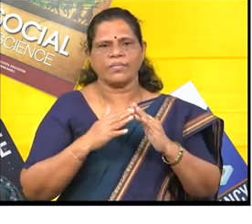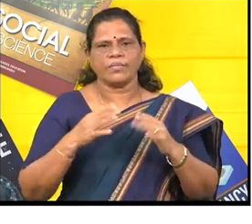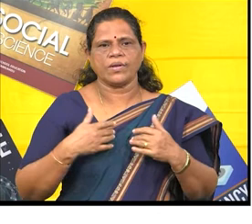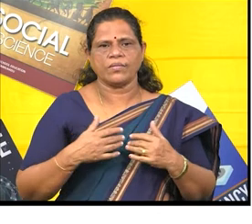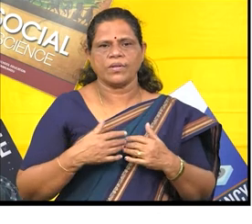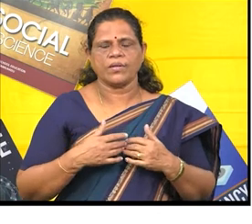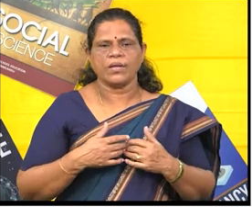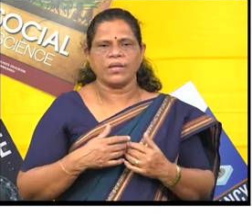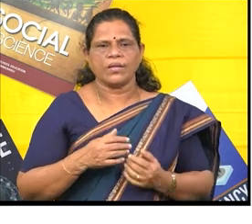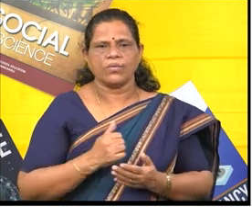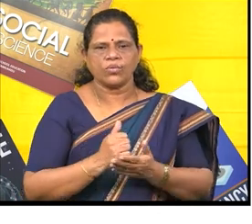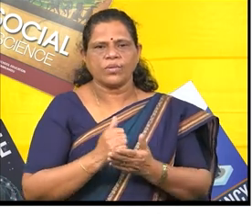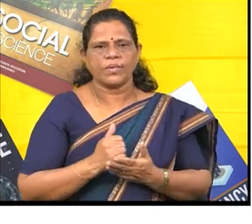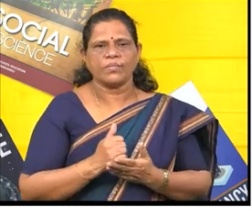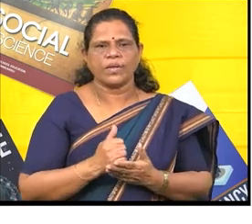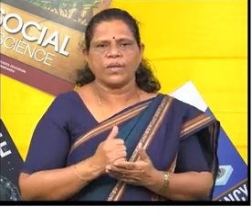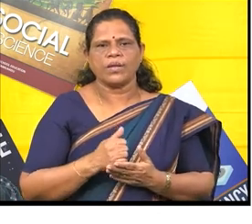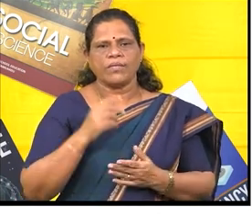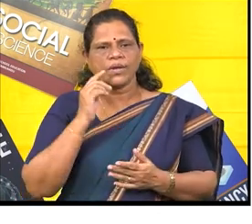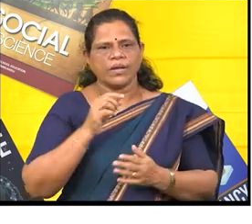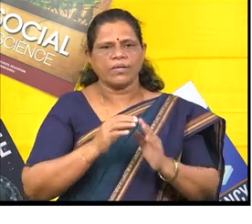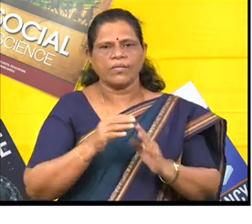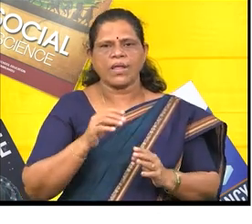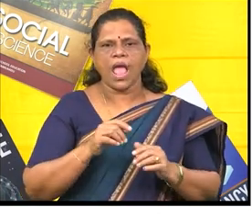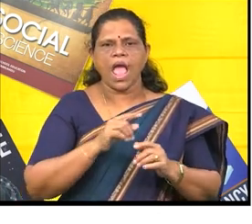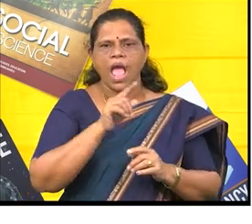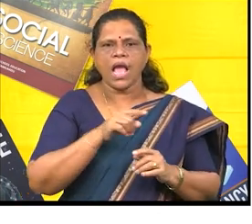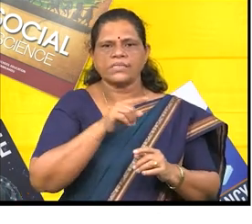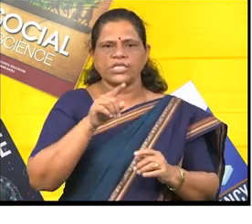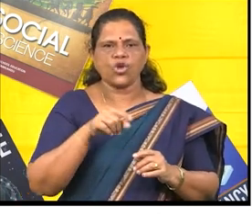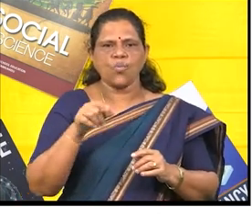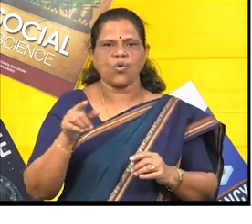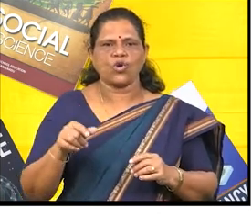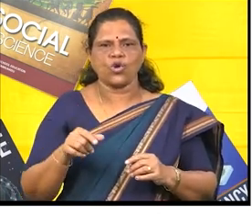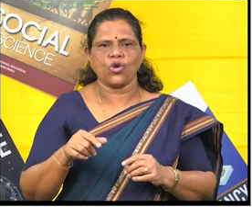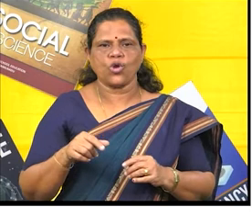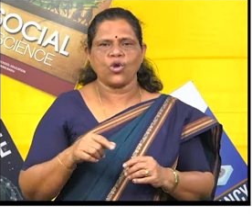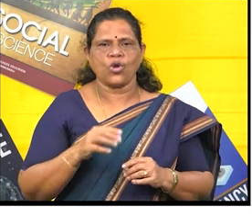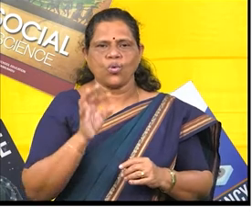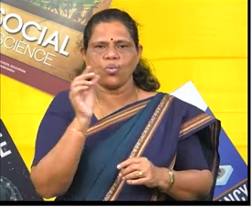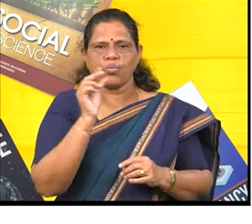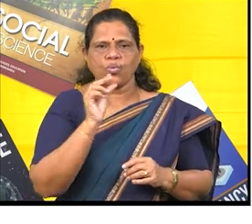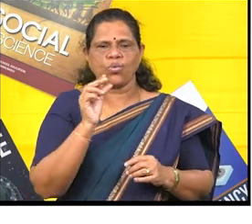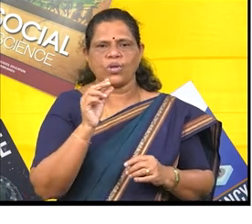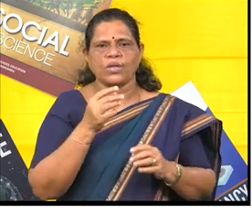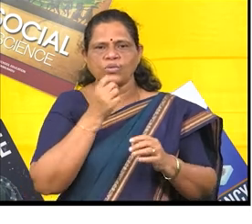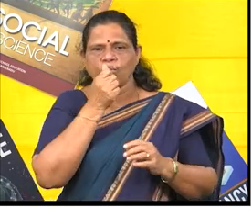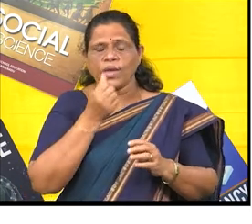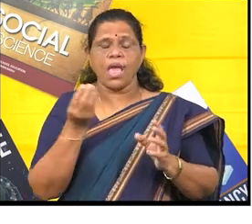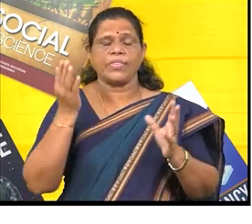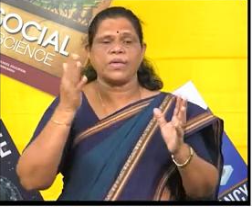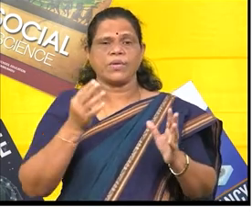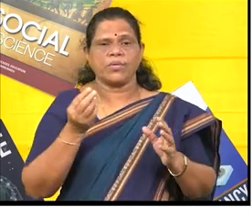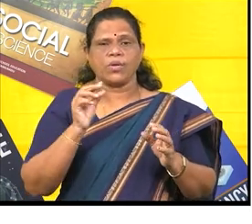பயன்படுத்துவோம், நிறைய வீட்டிலே கேள்விப்பட்டிருக்கிறோம், அஜினோமோட்டோ அப்படின்னு கேள்விப்பட்டிருக்கோம். அஜினோமோட்டோங்கிறது என்ன, இது ஒரு வகையான